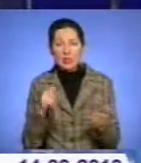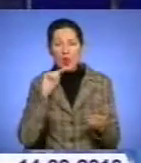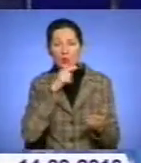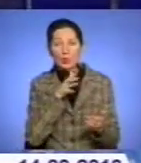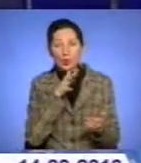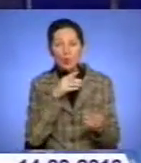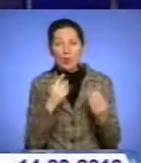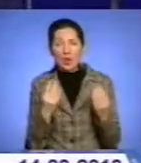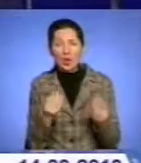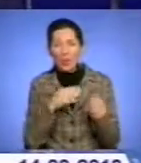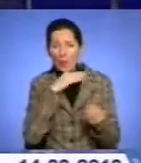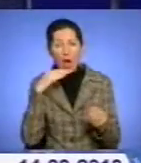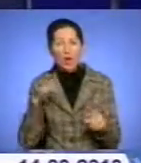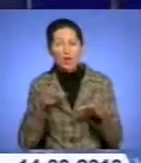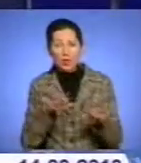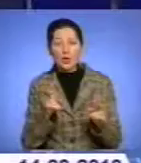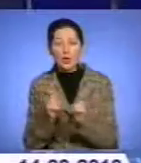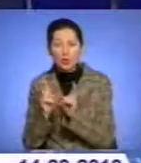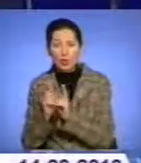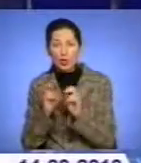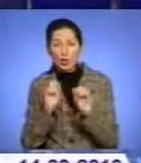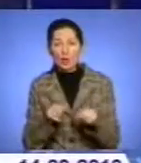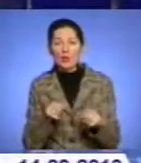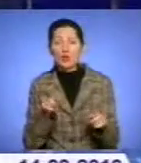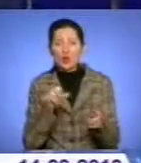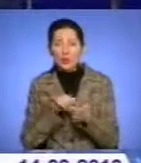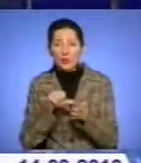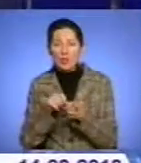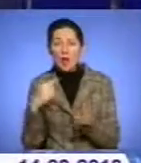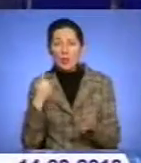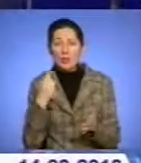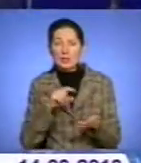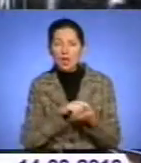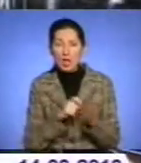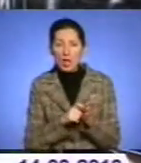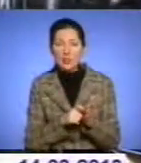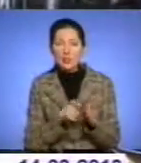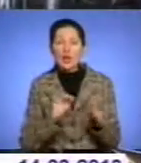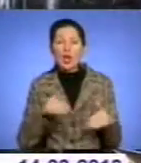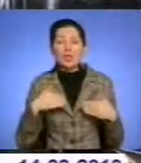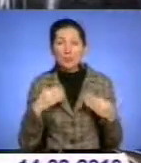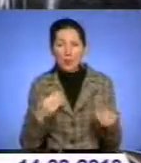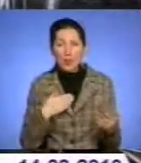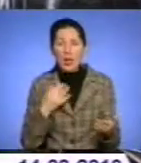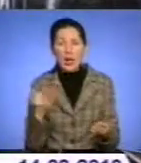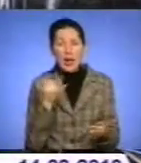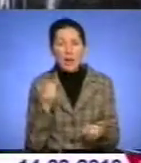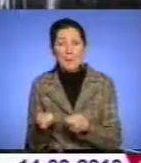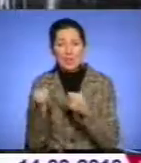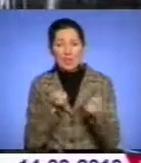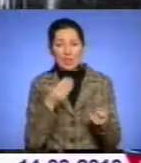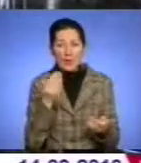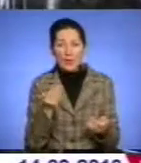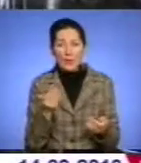ділових зустрічей, можливістю паралельного відвідування майстер-класів і репрезентацій. Мы заинтересованы привозить к вам